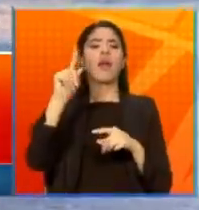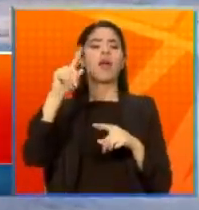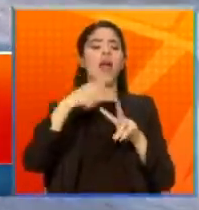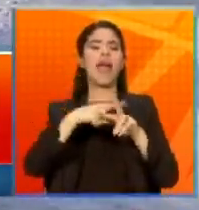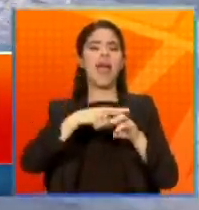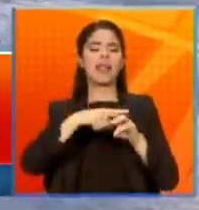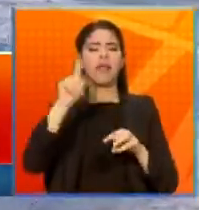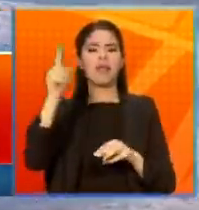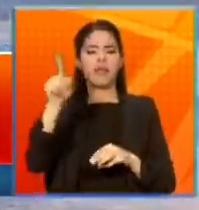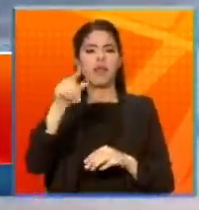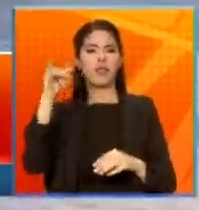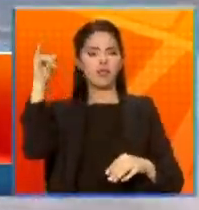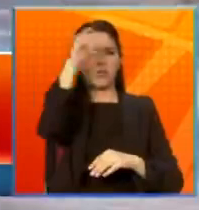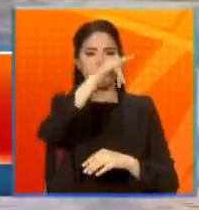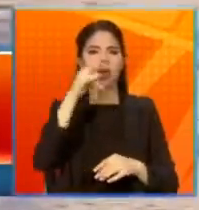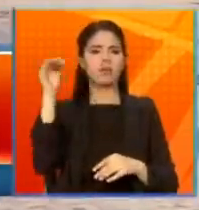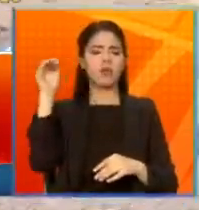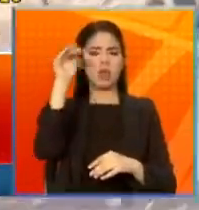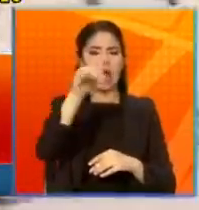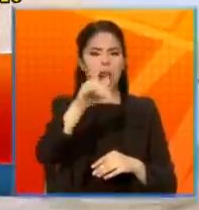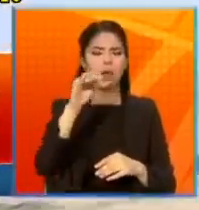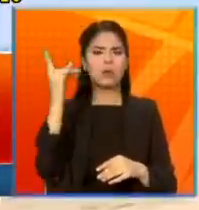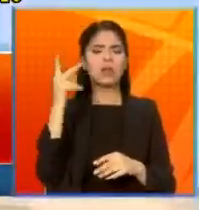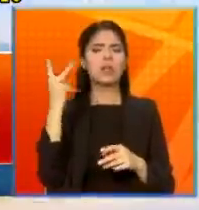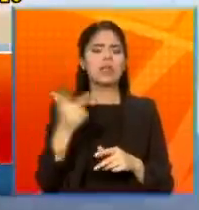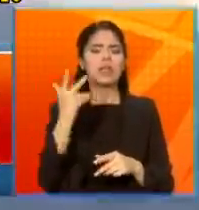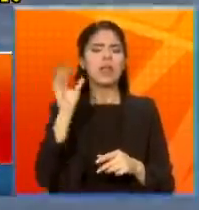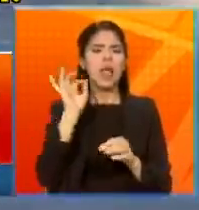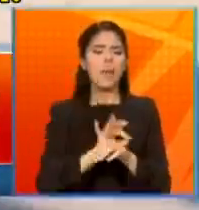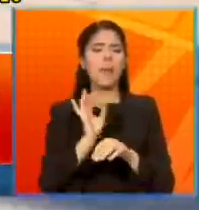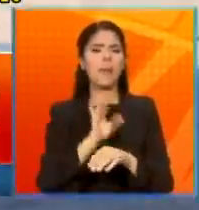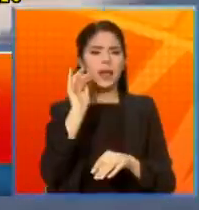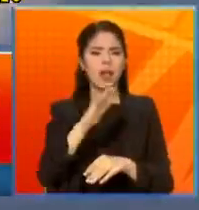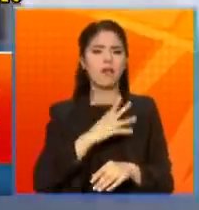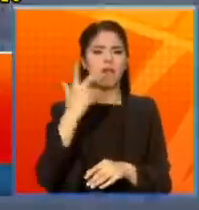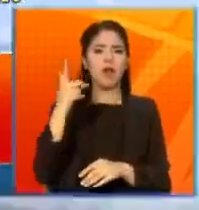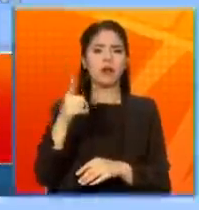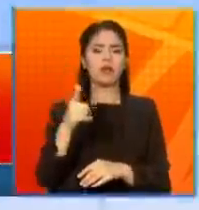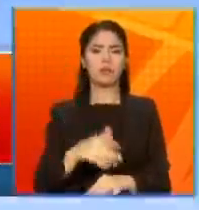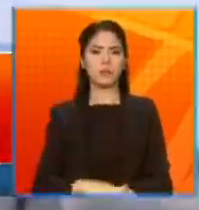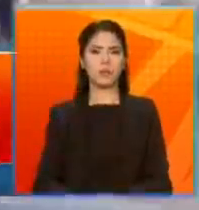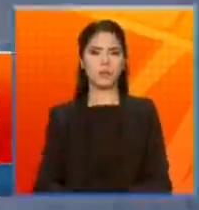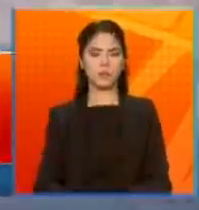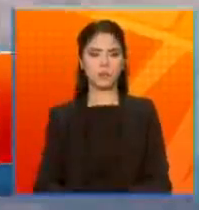burayı hedef alıyor. Ve şu anda da yine bir uçak sesi duyuyoruz. Hemen saklanmamız lazım. Koş abi.